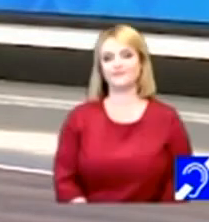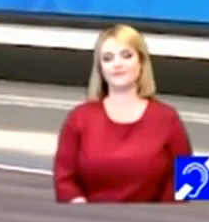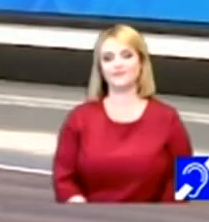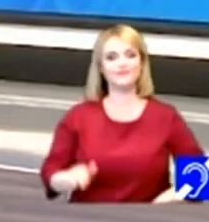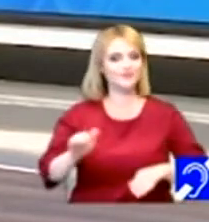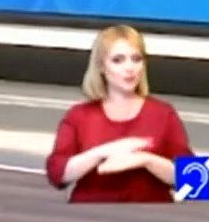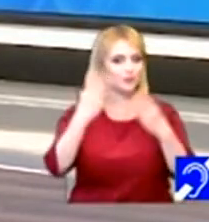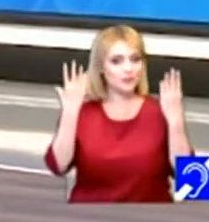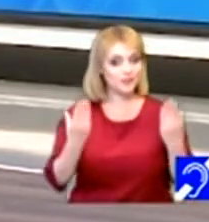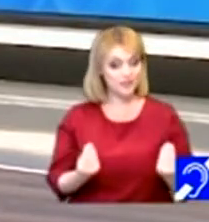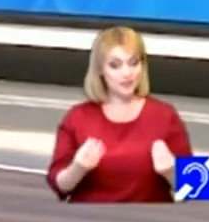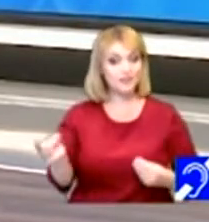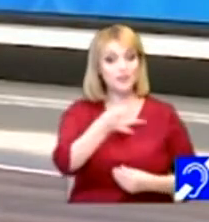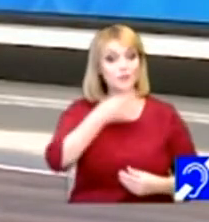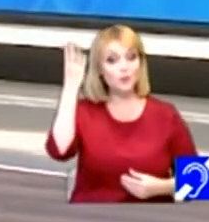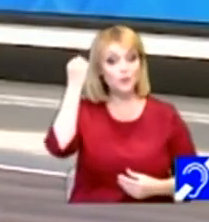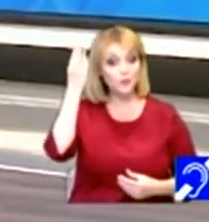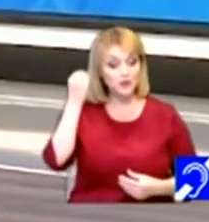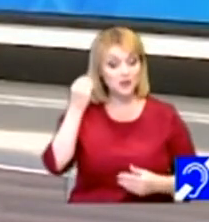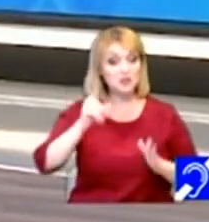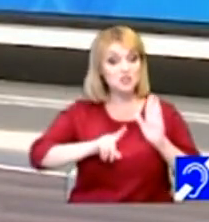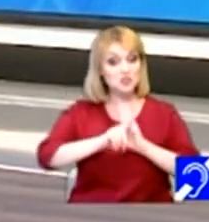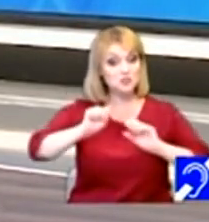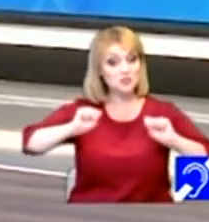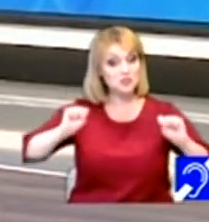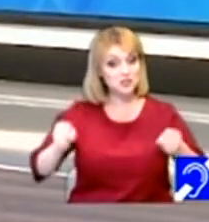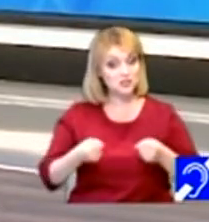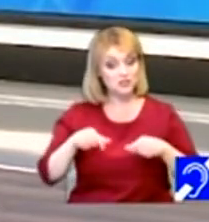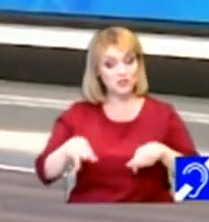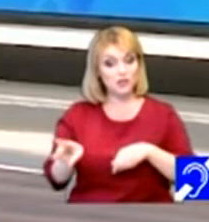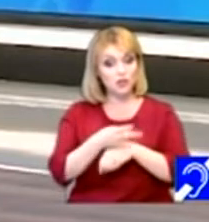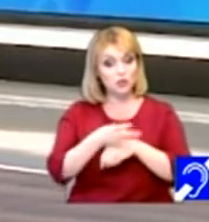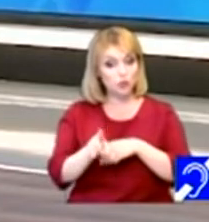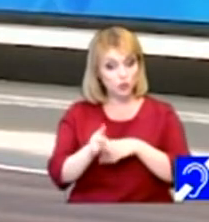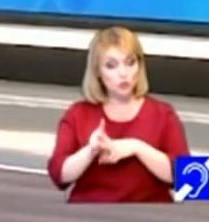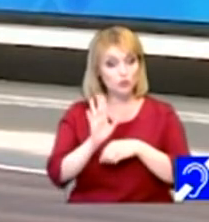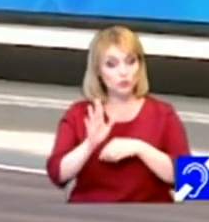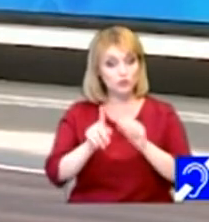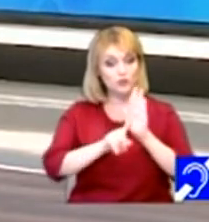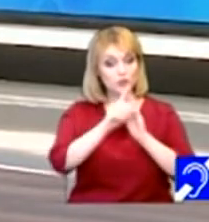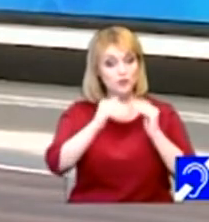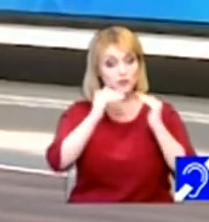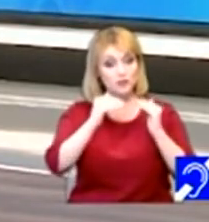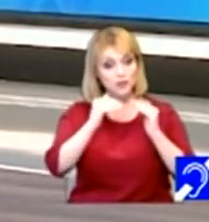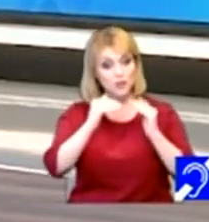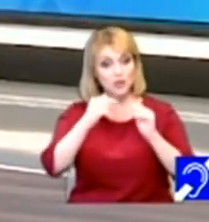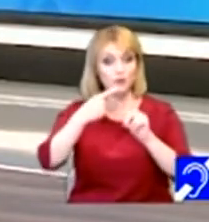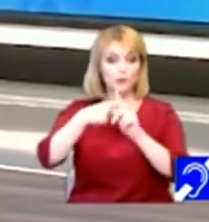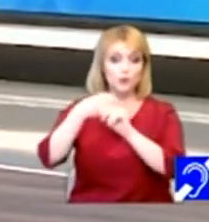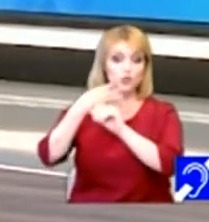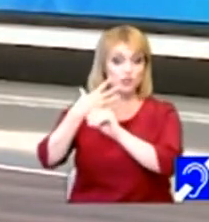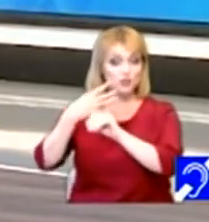Bun găsit! În Republica Moldova vremea se răcește. În această noapte, meteorologii anunță temperaturi minime între 15